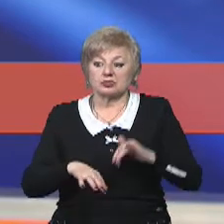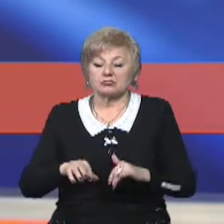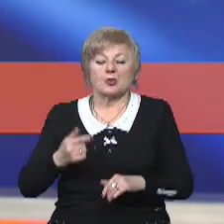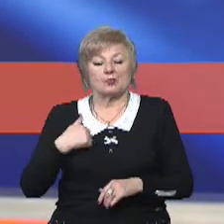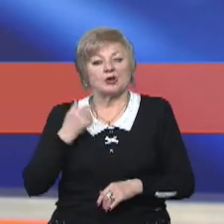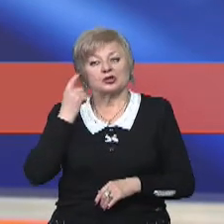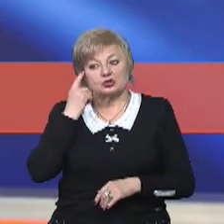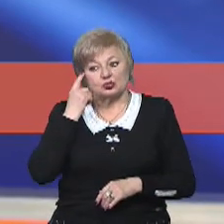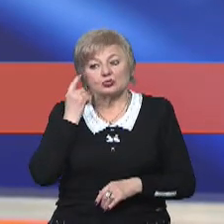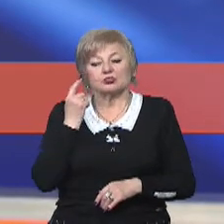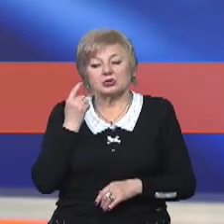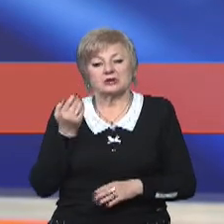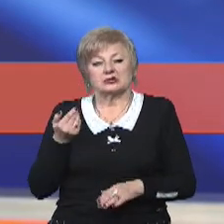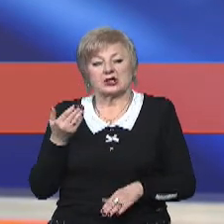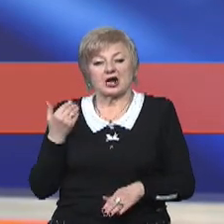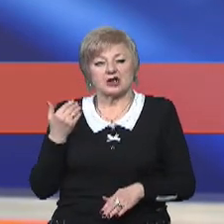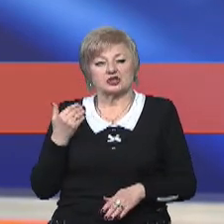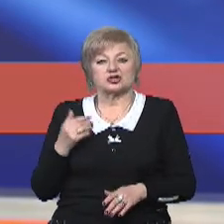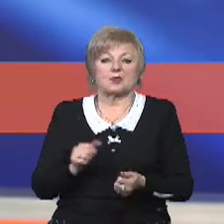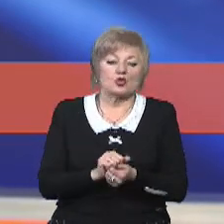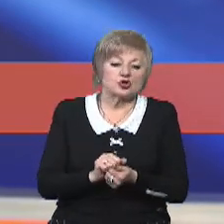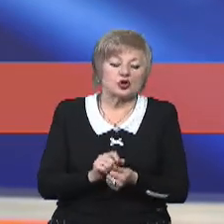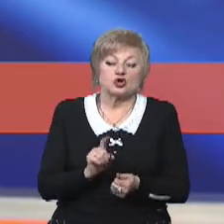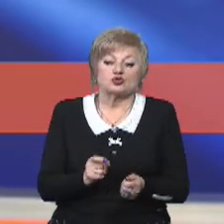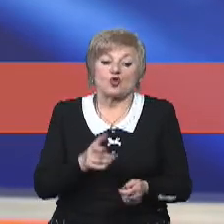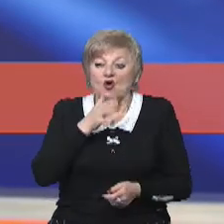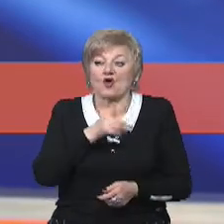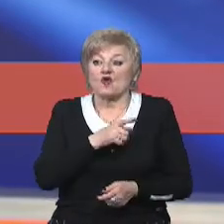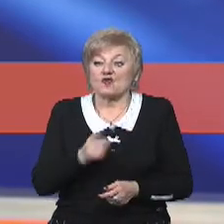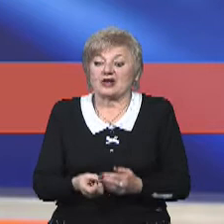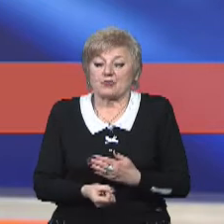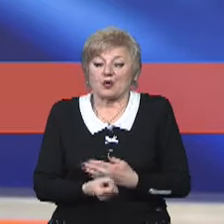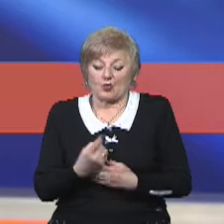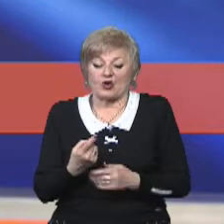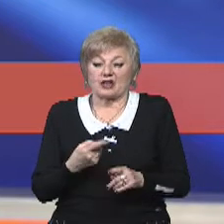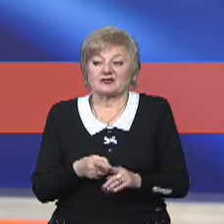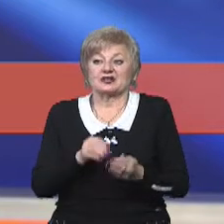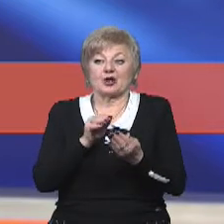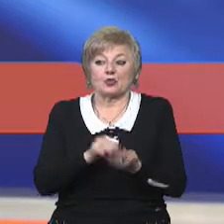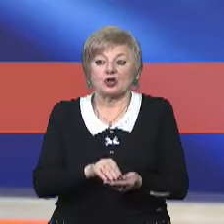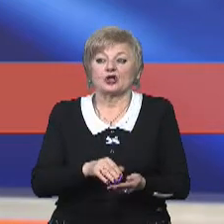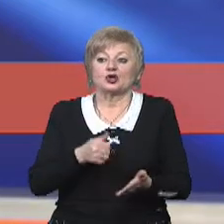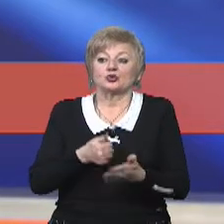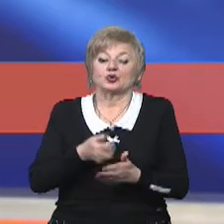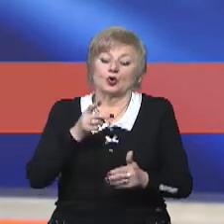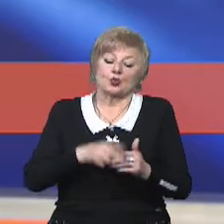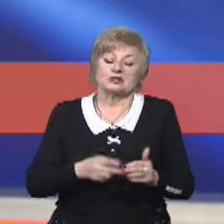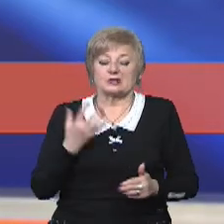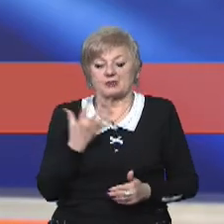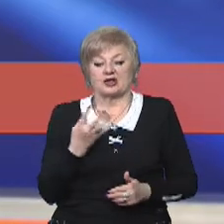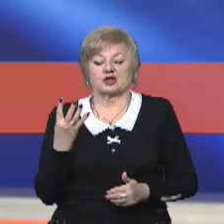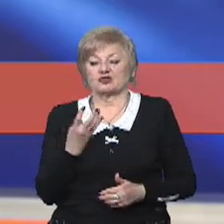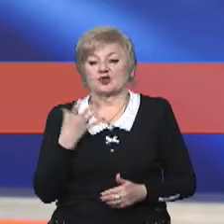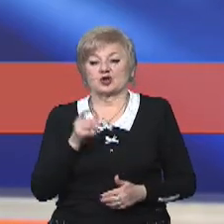гадали, виходячи з попереднього матеріалу, що час появи скіфу, облаштування могильника відноситься до кінця 5-4